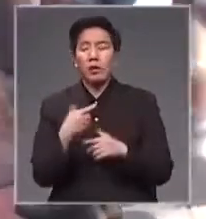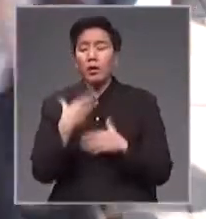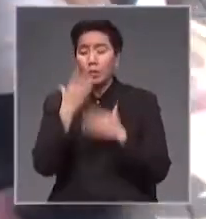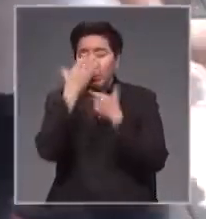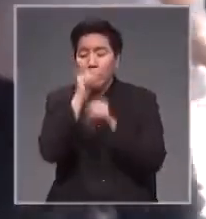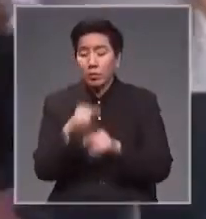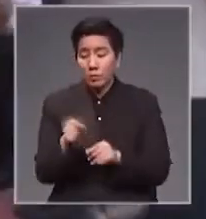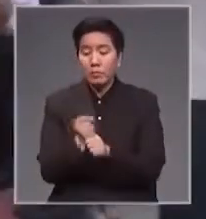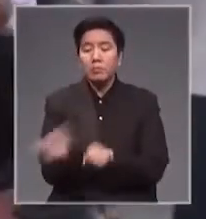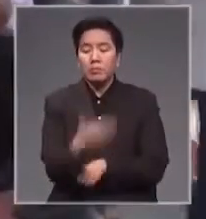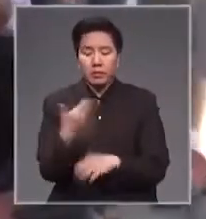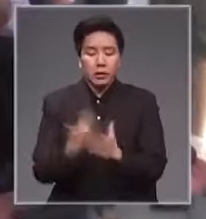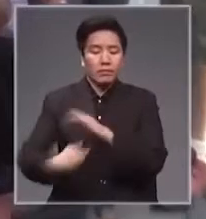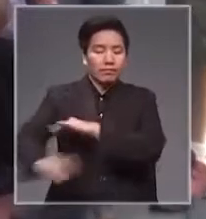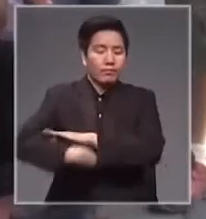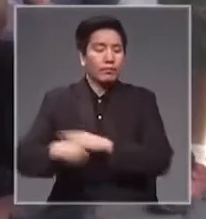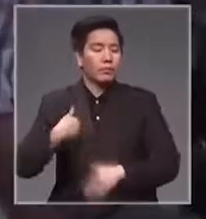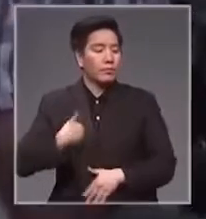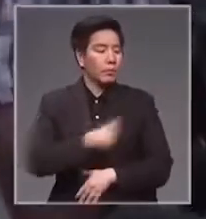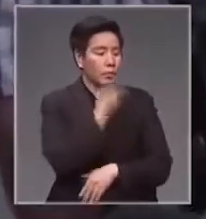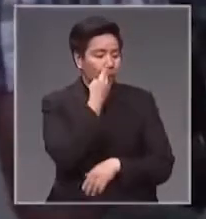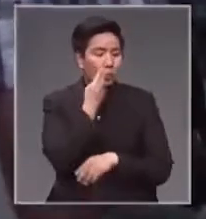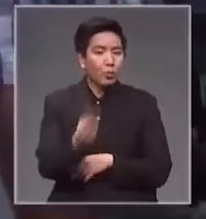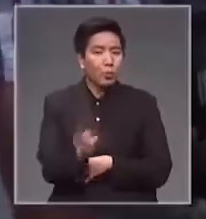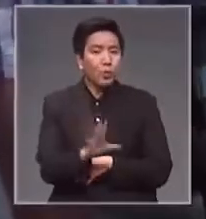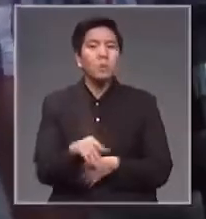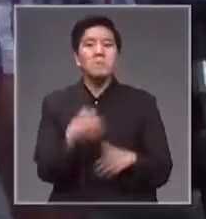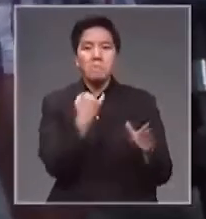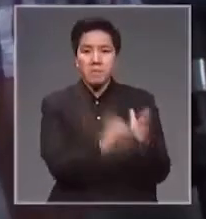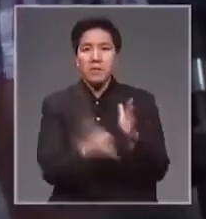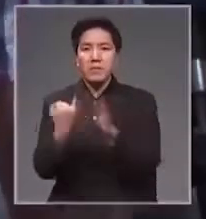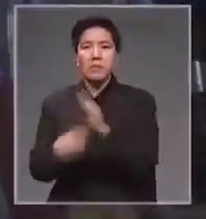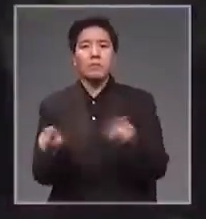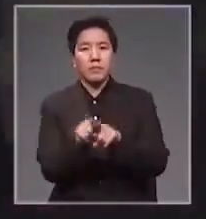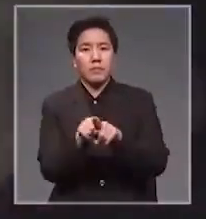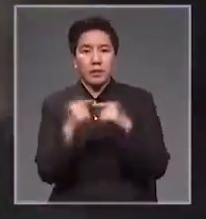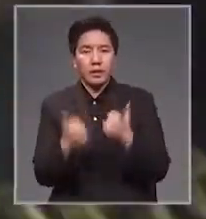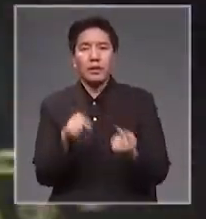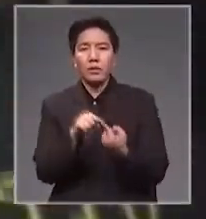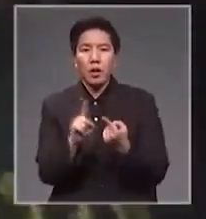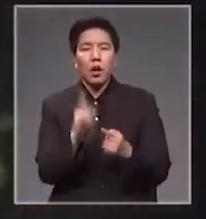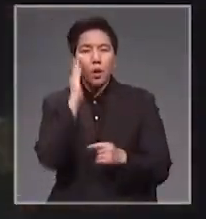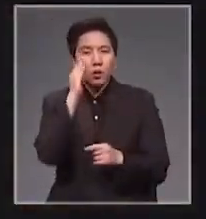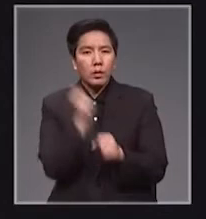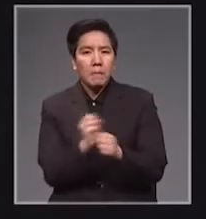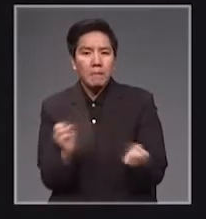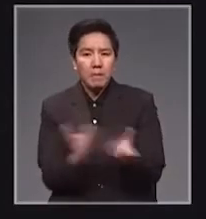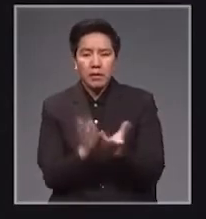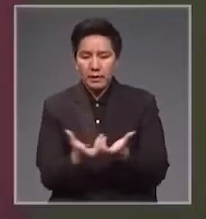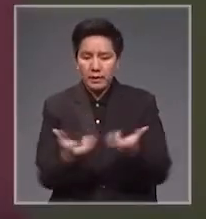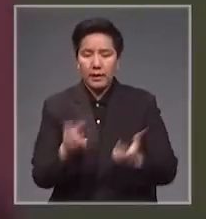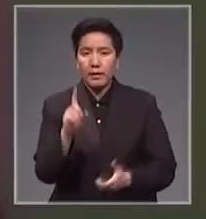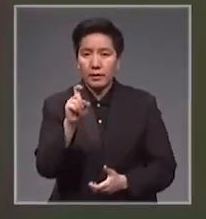กื้อกูลซึ่งกันและกันซึ่งทั้งสองฝ่ายก็มีความผิดทั้งคู่นะครับจนเป็นภาระความผูกพันจนแยกกันไม่ออกแม้ว่าปัญ